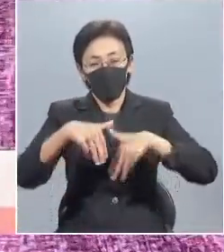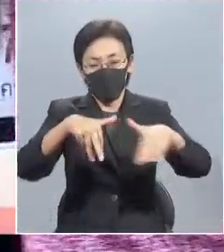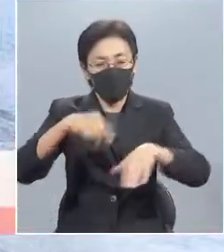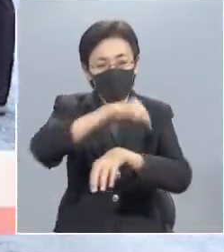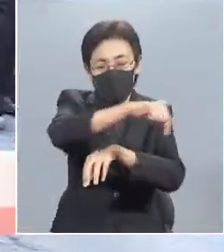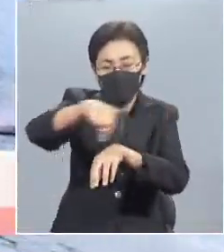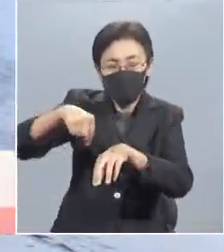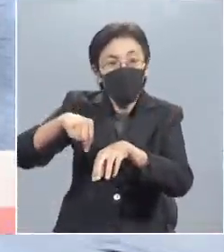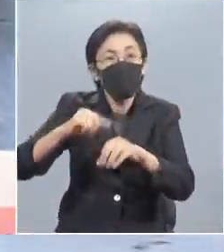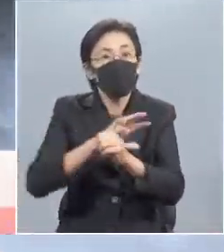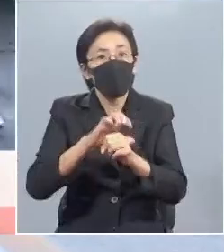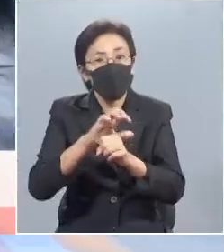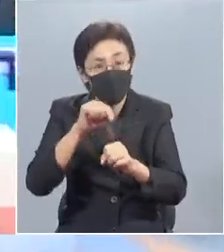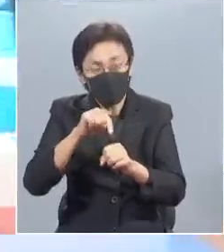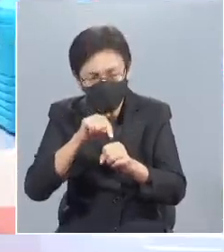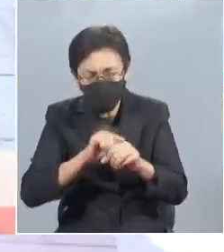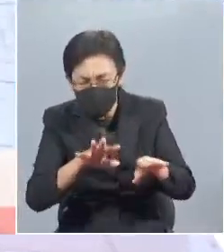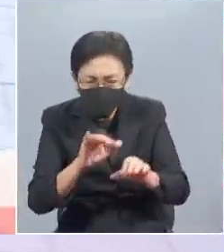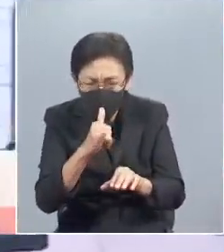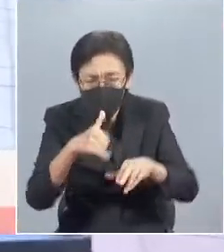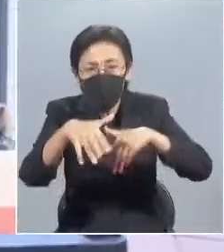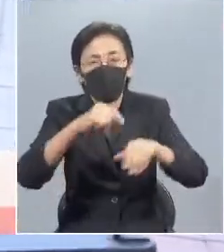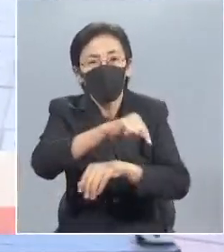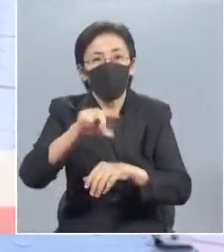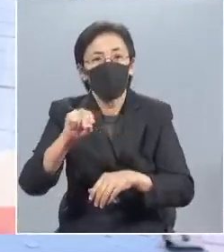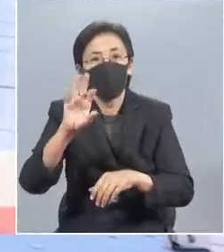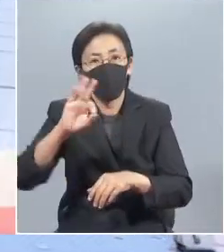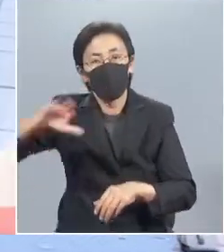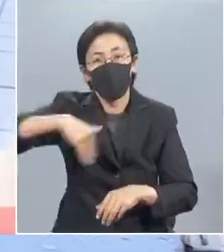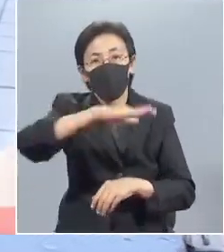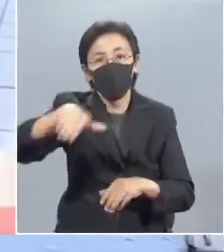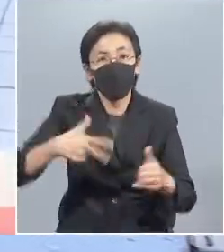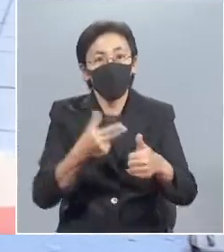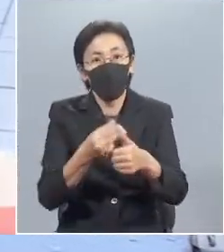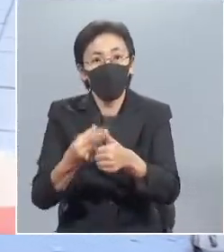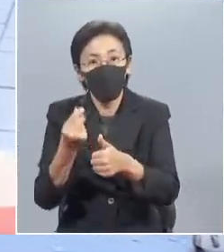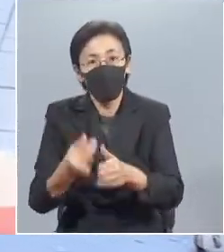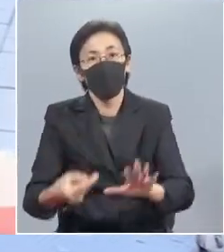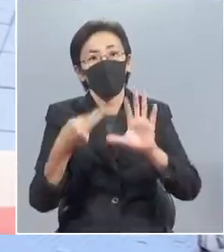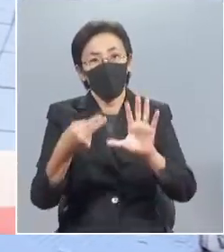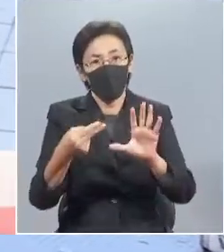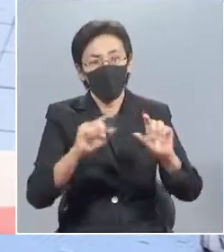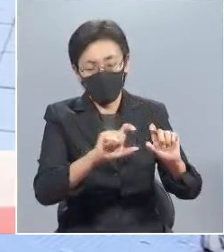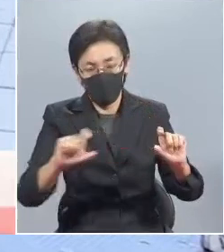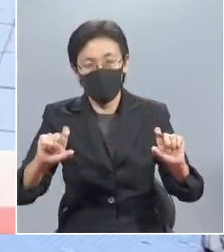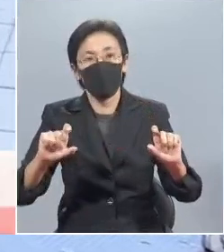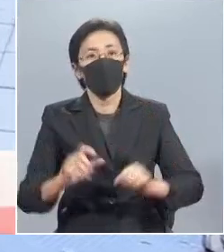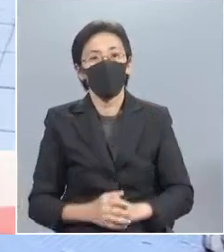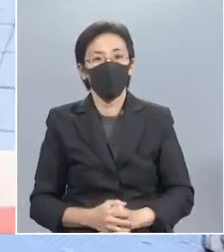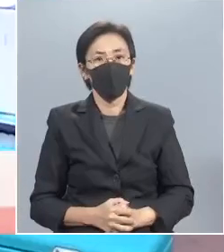ที่เสี่ยงคลองเตยให้ครบทั้งหมด 39ชุมชนจำนวนทั้งหมดนะครับที่จะฉีดก็คือ5,000นะครับ